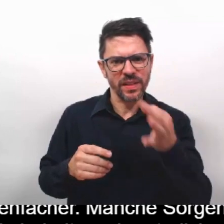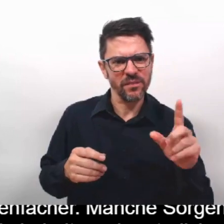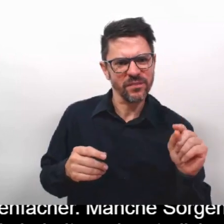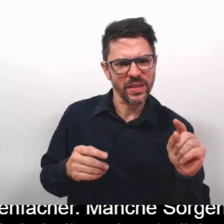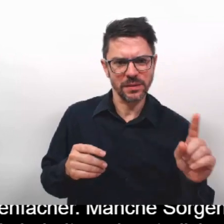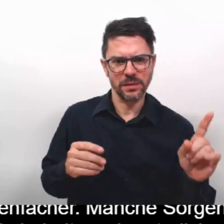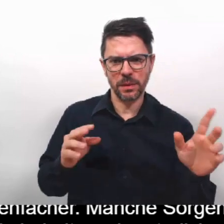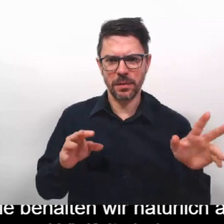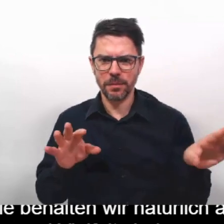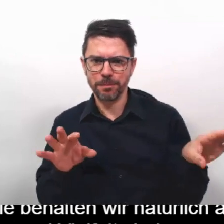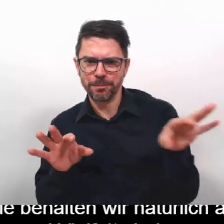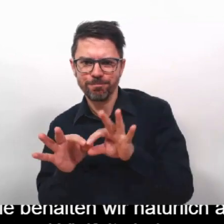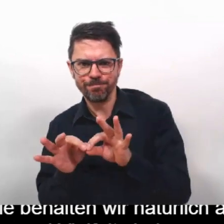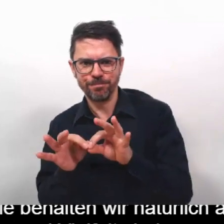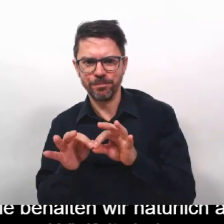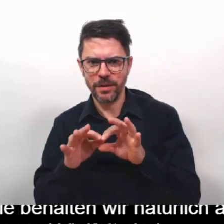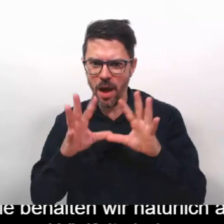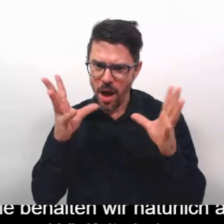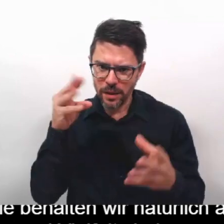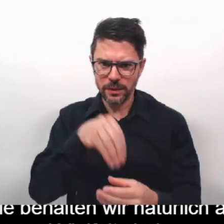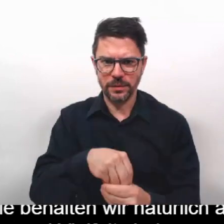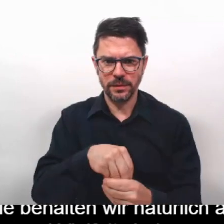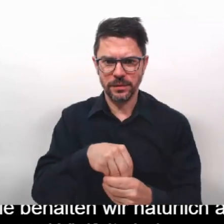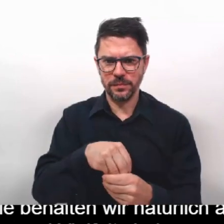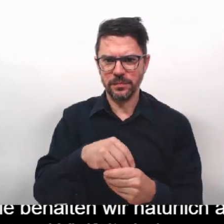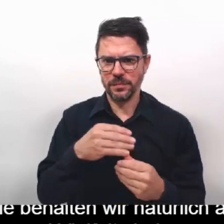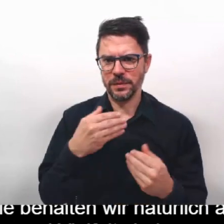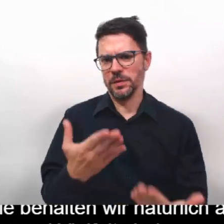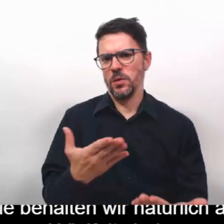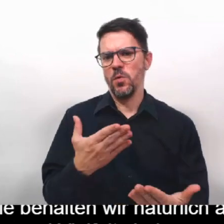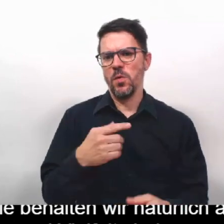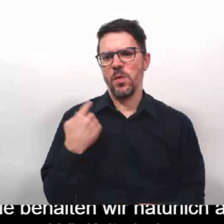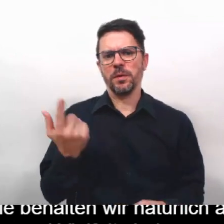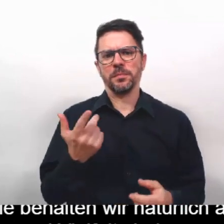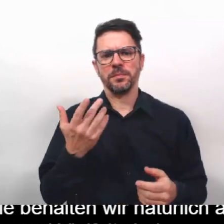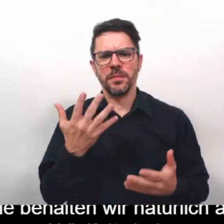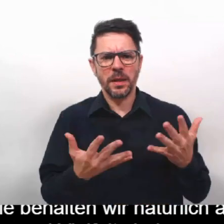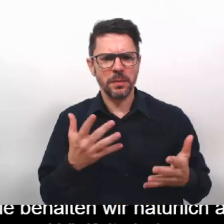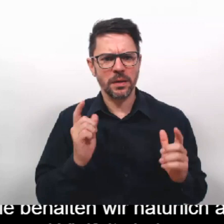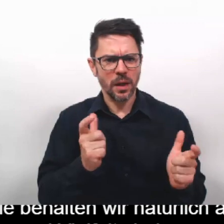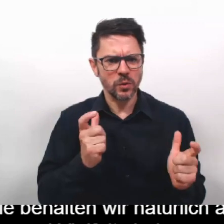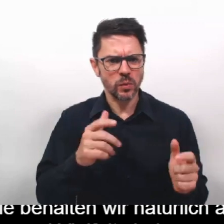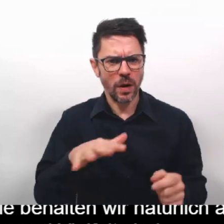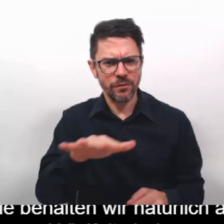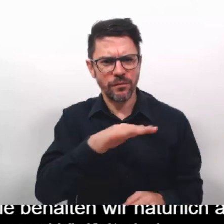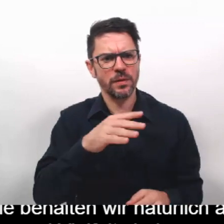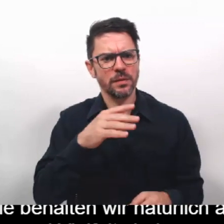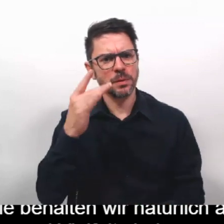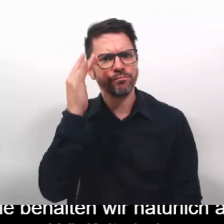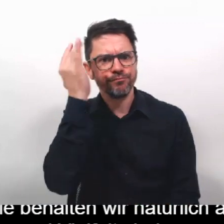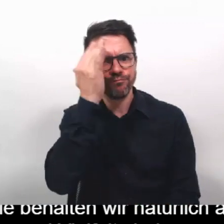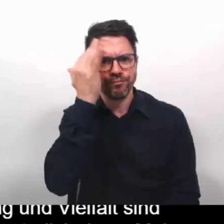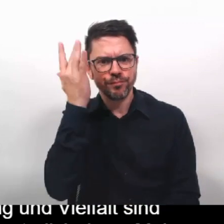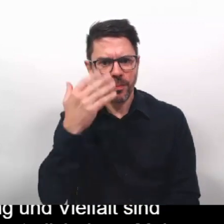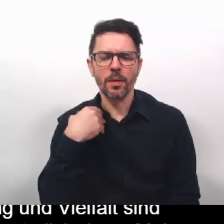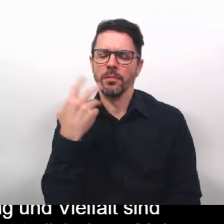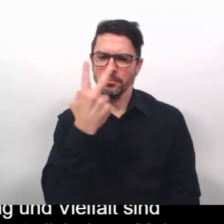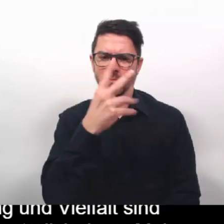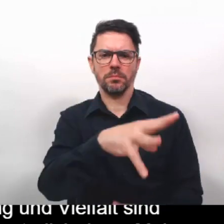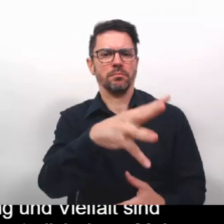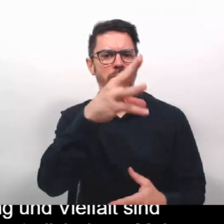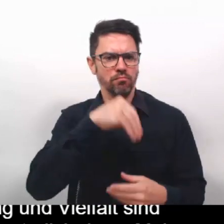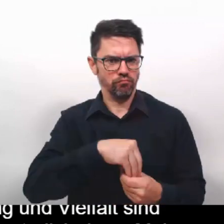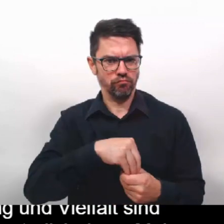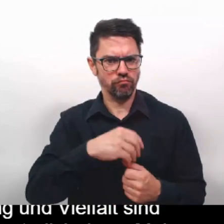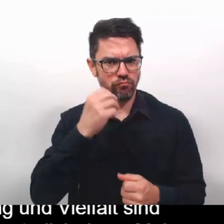wichtiger Punkt. Aber wir möchten natürlich schon, dass wir diese unternehmerische Betätigung ermöglichen im Sinne von ersten Gründungsschritten für